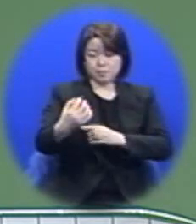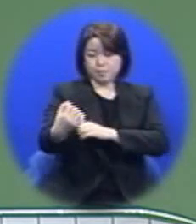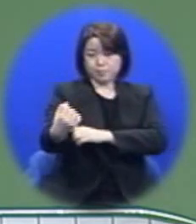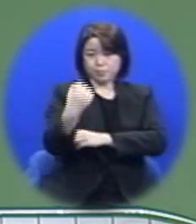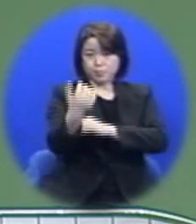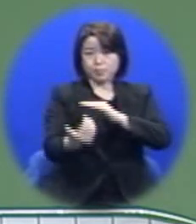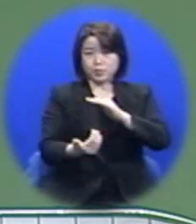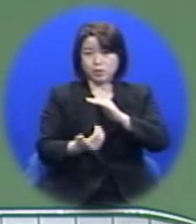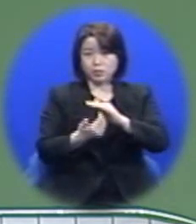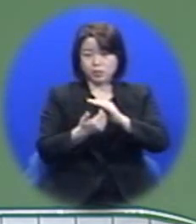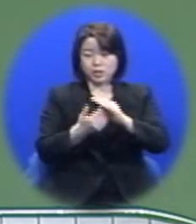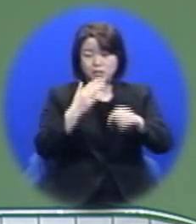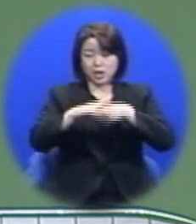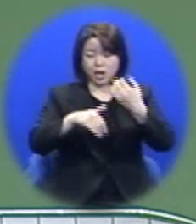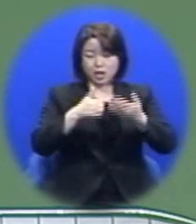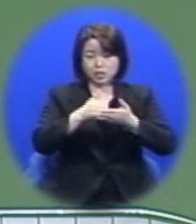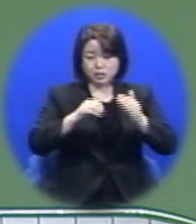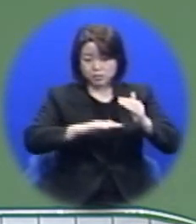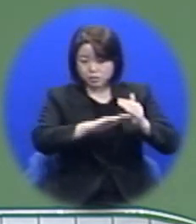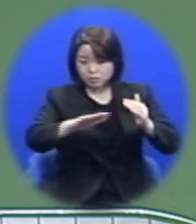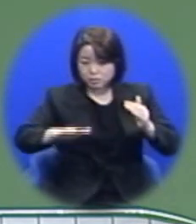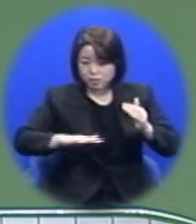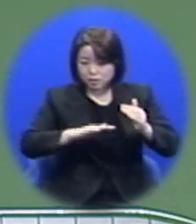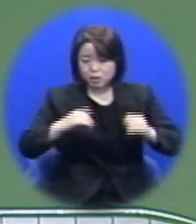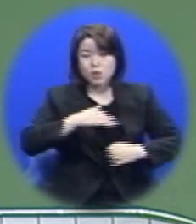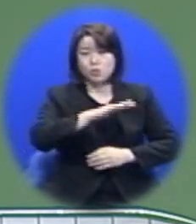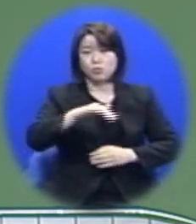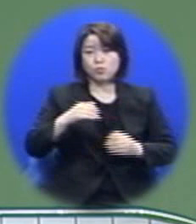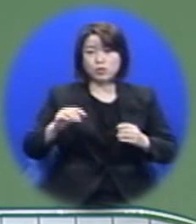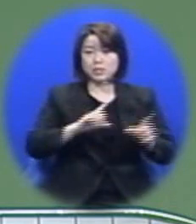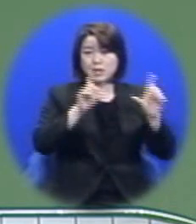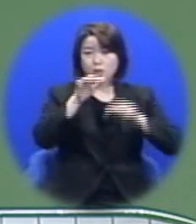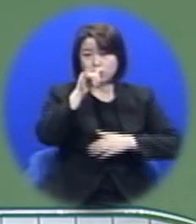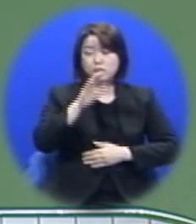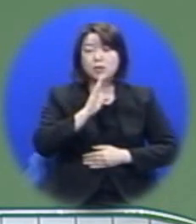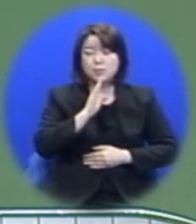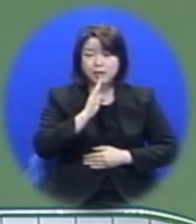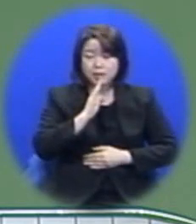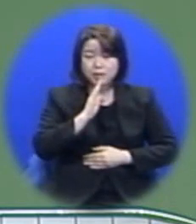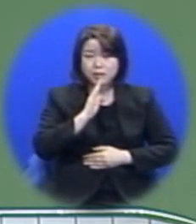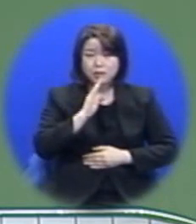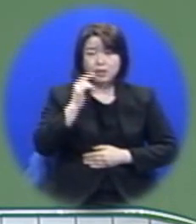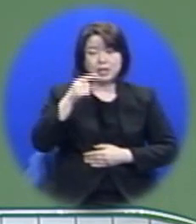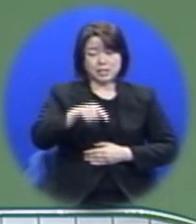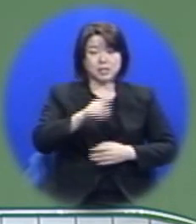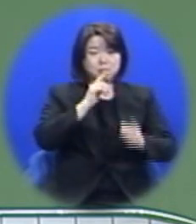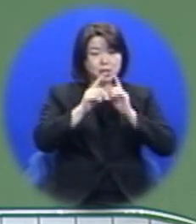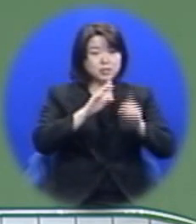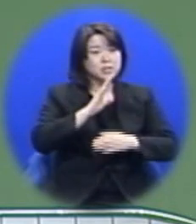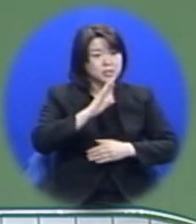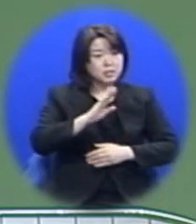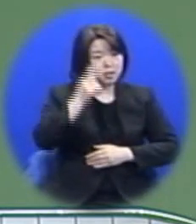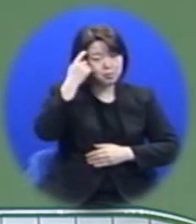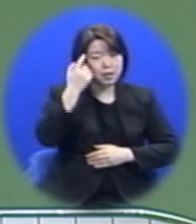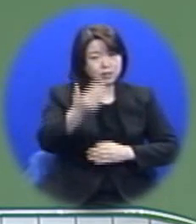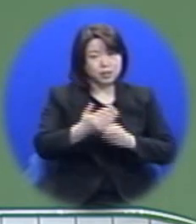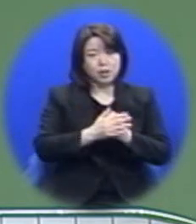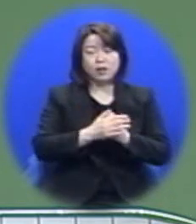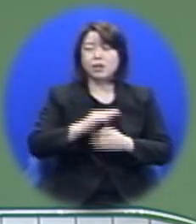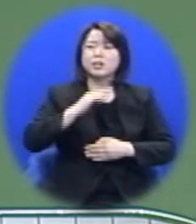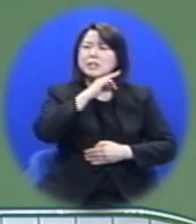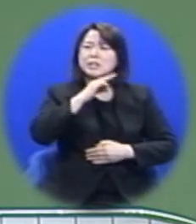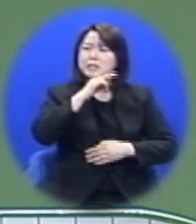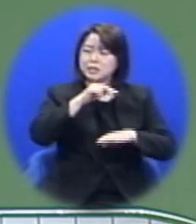그늘 아래 우리가 머물러 있는 게 맞나? 이 말씀이 진짜 사실인가? 의심하는